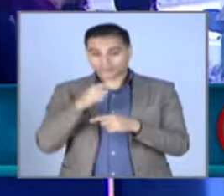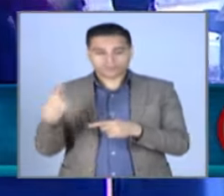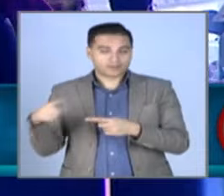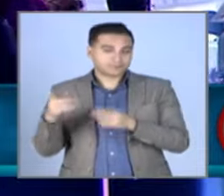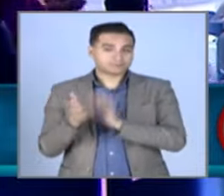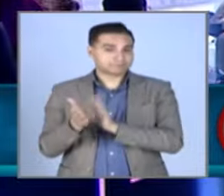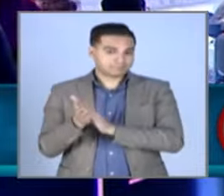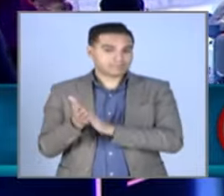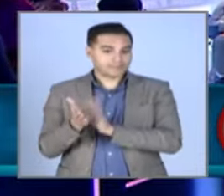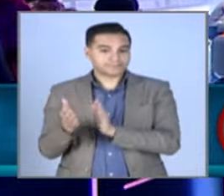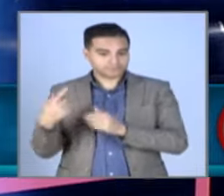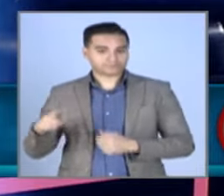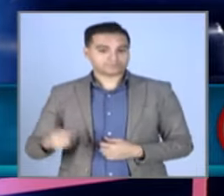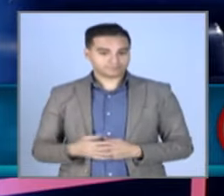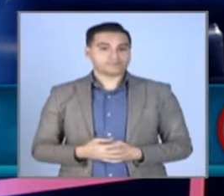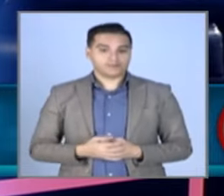10 نقاط.